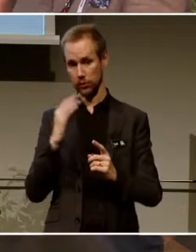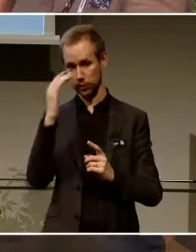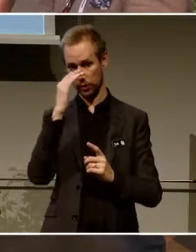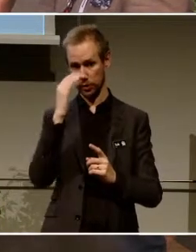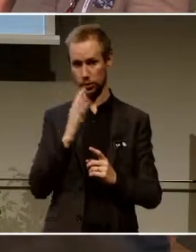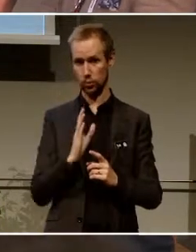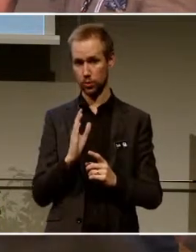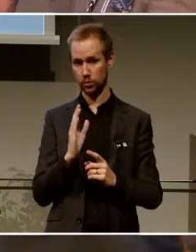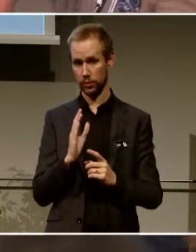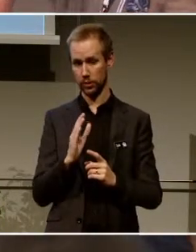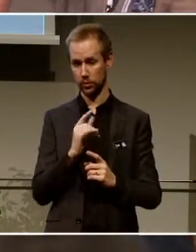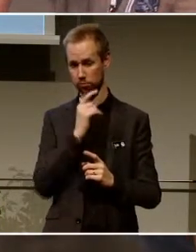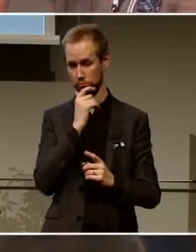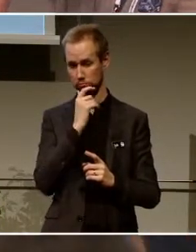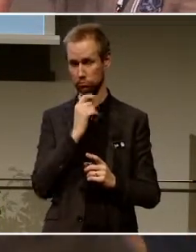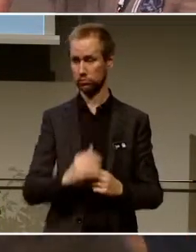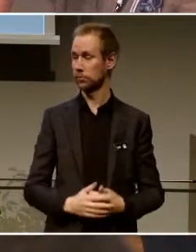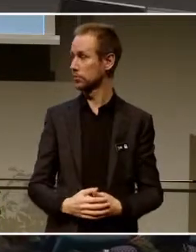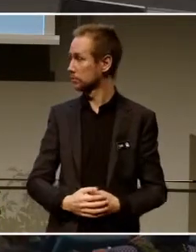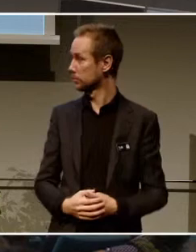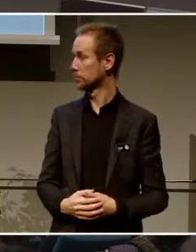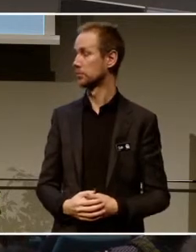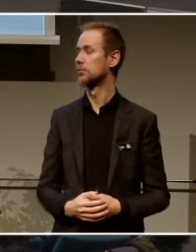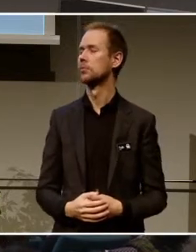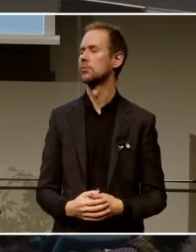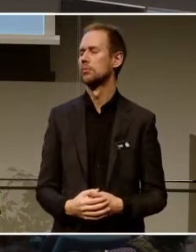Josefin, du ser lite lurig ut. Stor fråga.